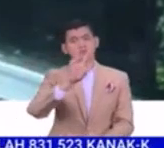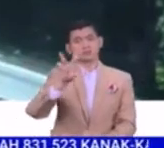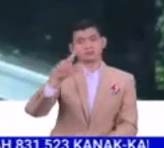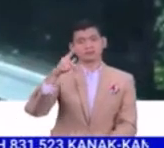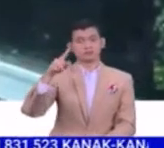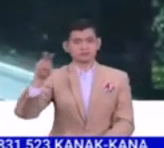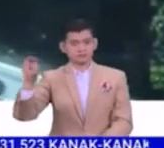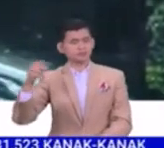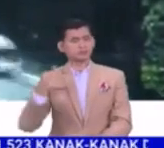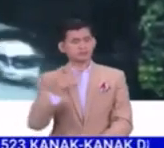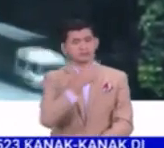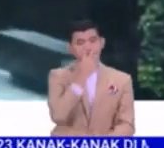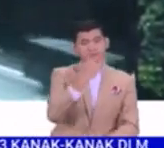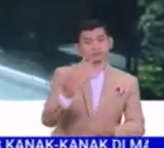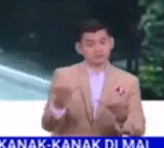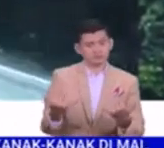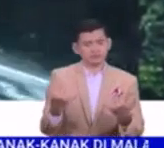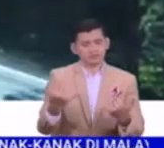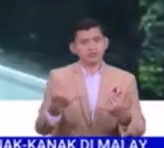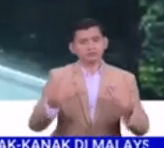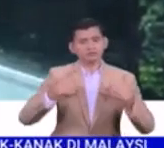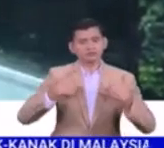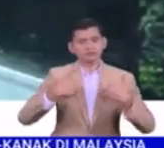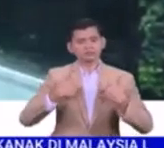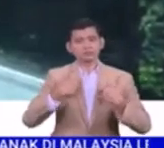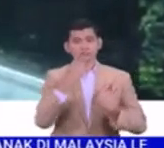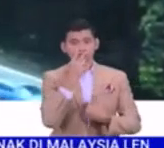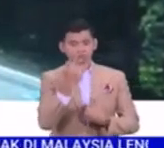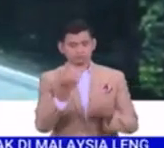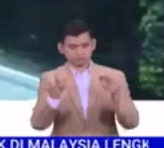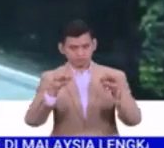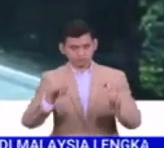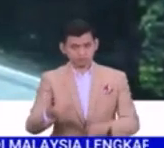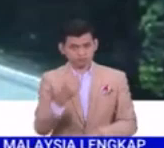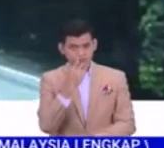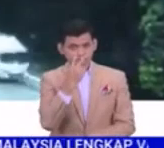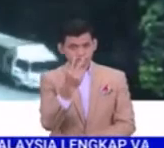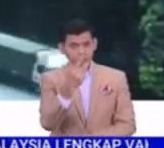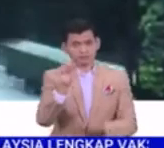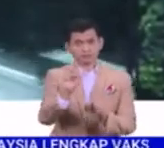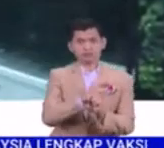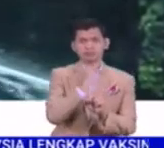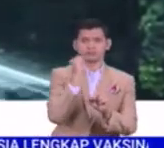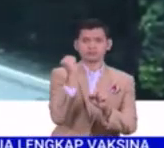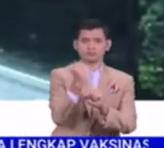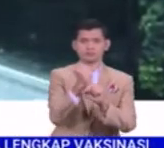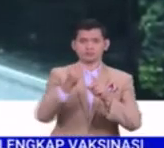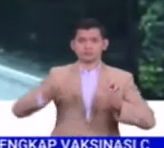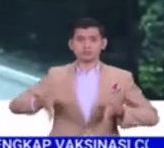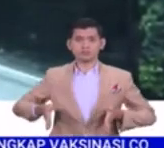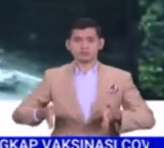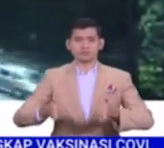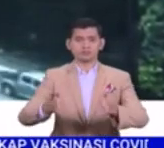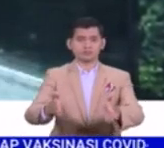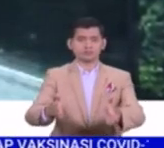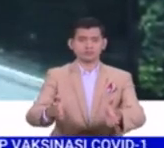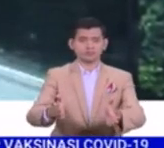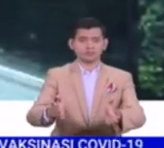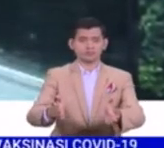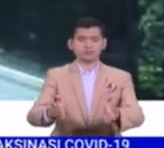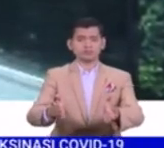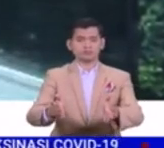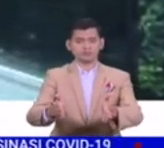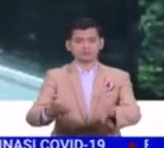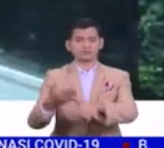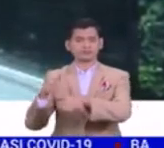Dapat dilihat di situ, anda dapat saksikan sendiri keadaan aliran trafik mula